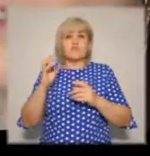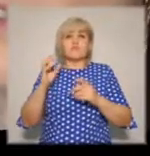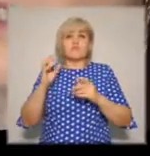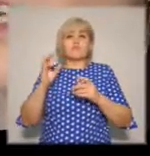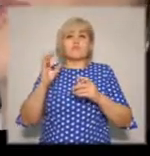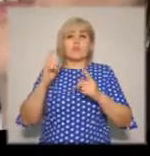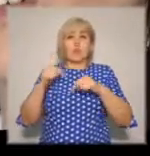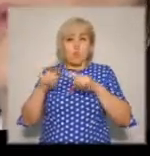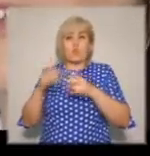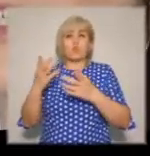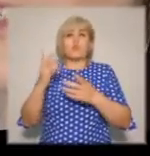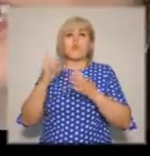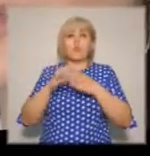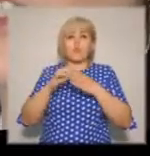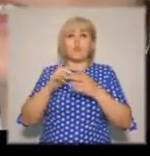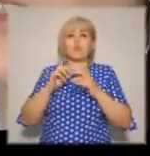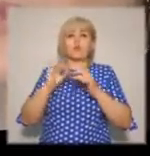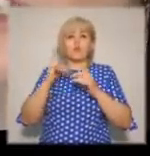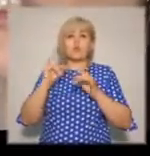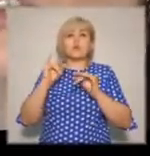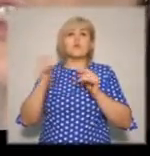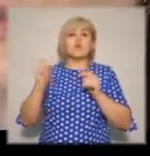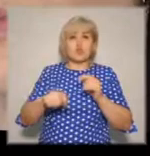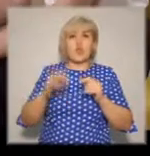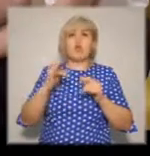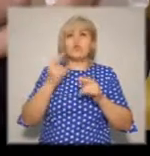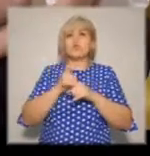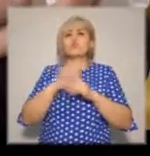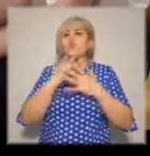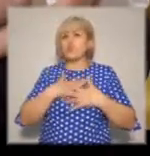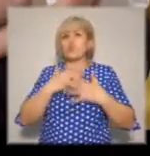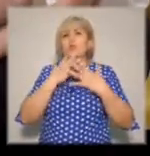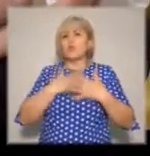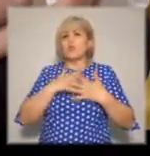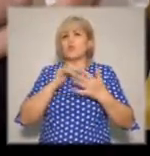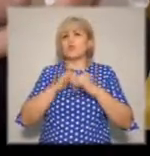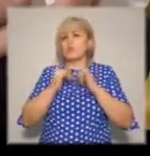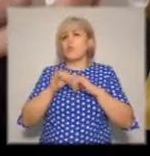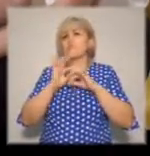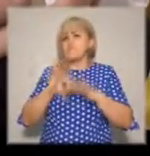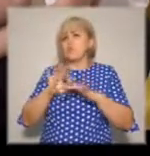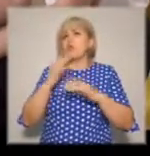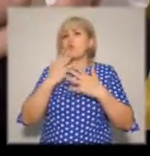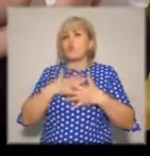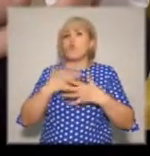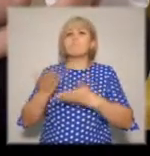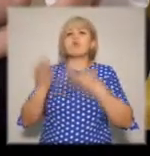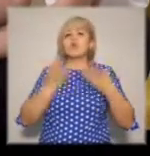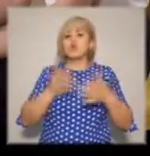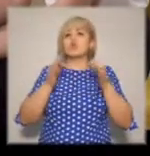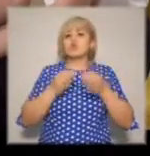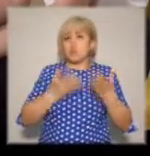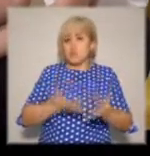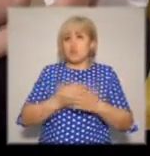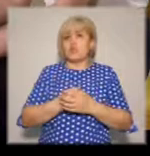любят условия проведения, любят приглашенных судей, потому что у нас их всегда очень много. Мы стараемся захватывать широкую